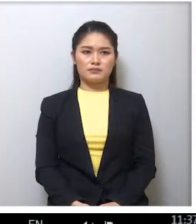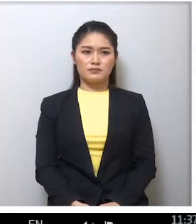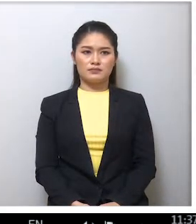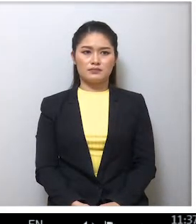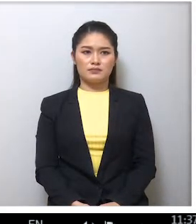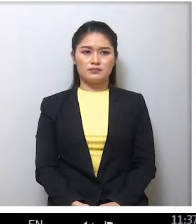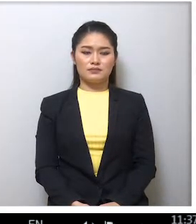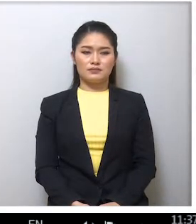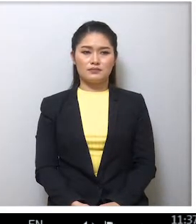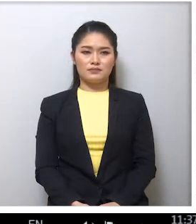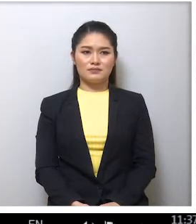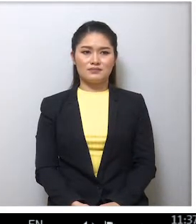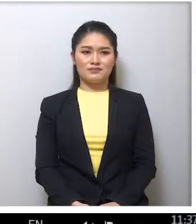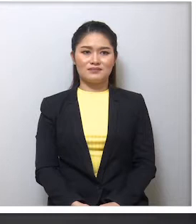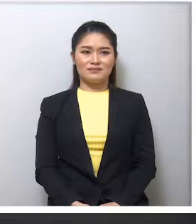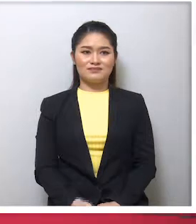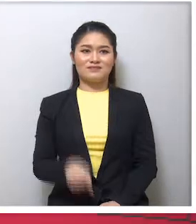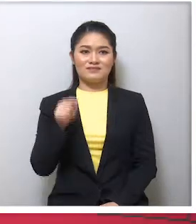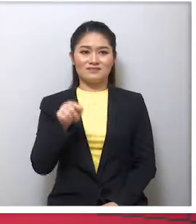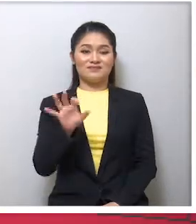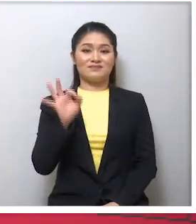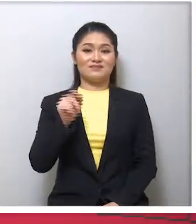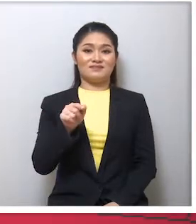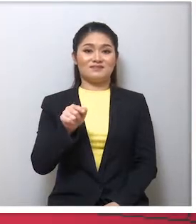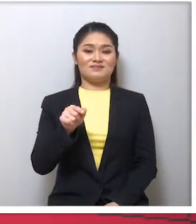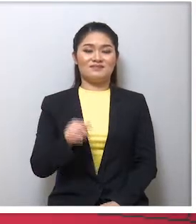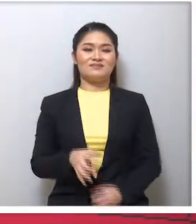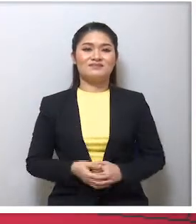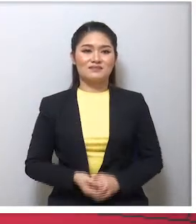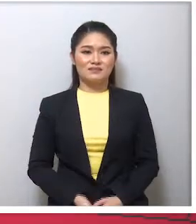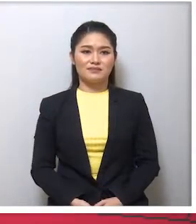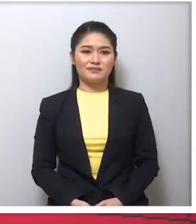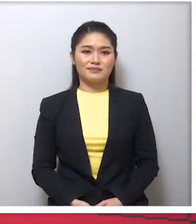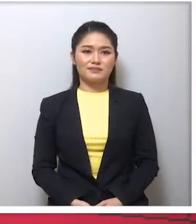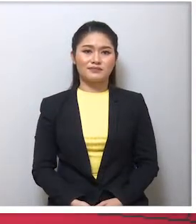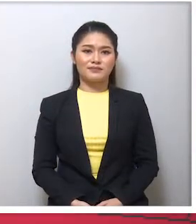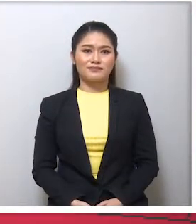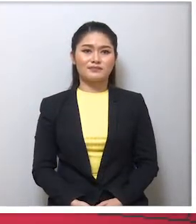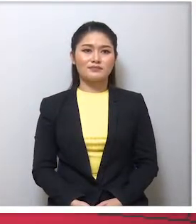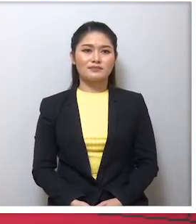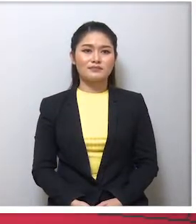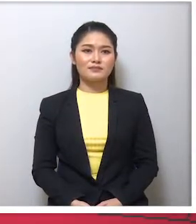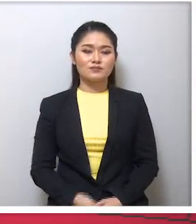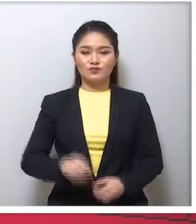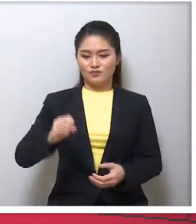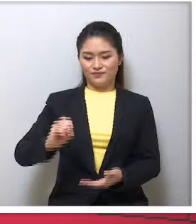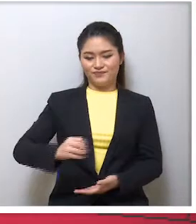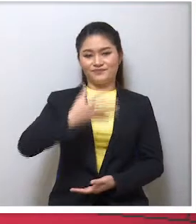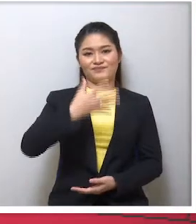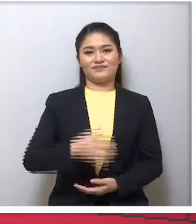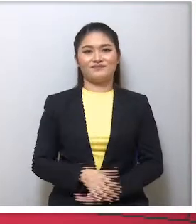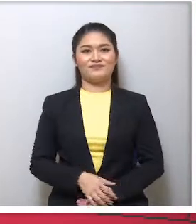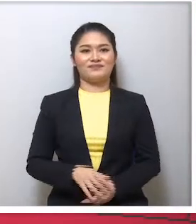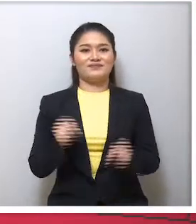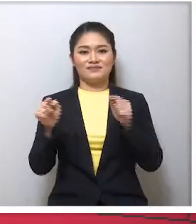กด assign เข้าไปเลยนะครับกด assign ตรงนี้กด assign แล้วก็กดโชว์ก